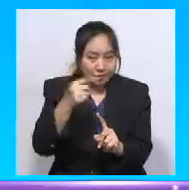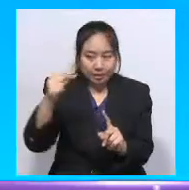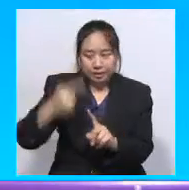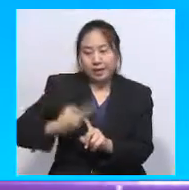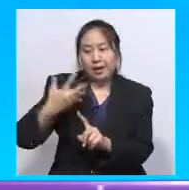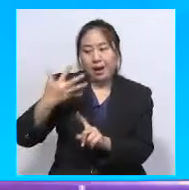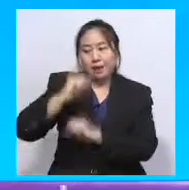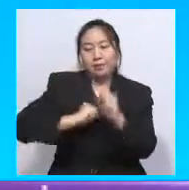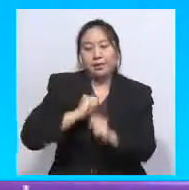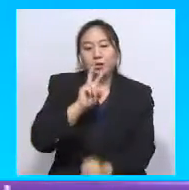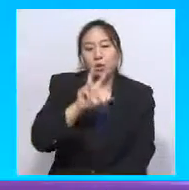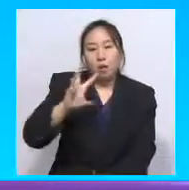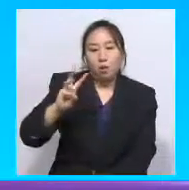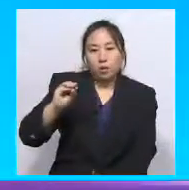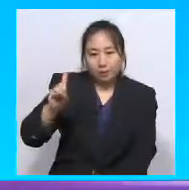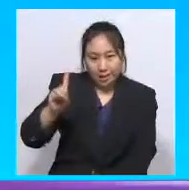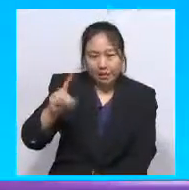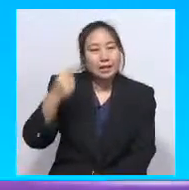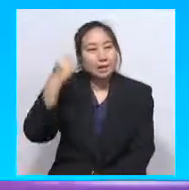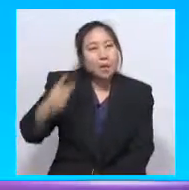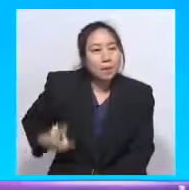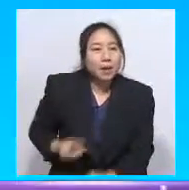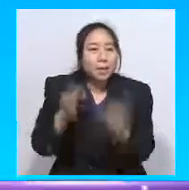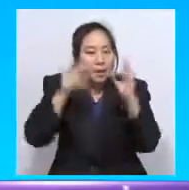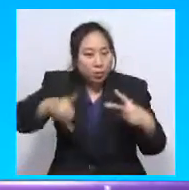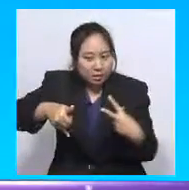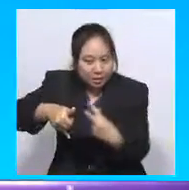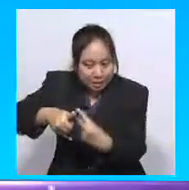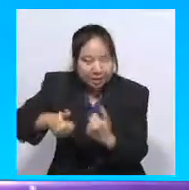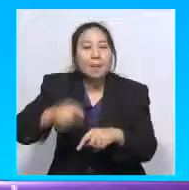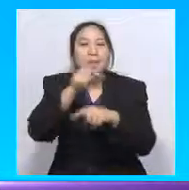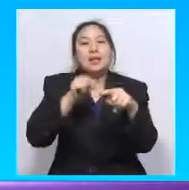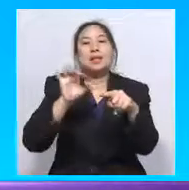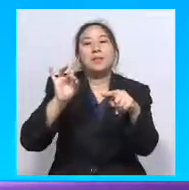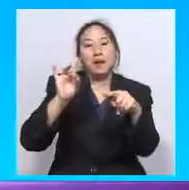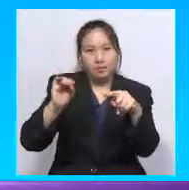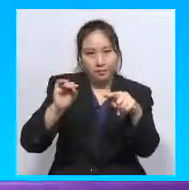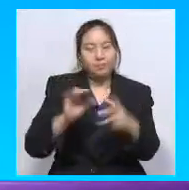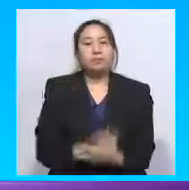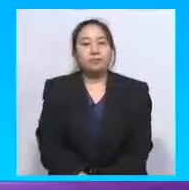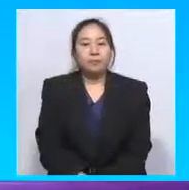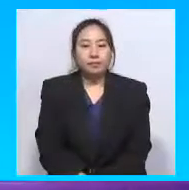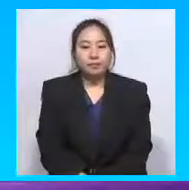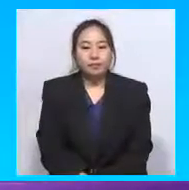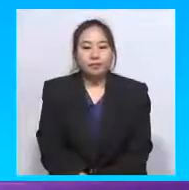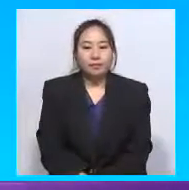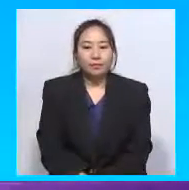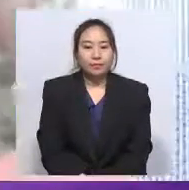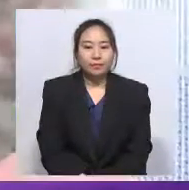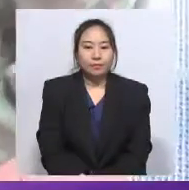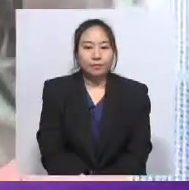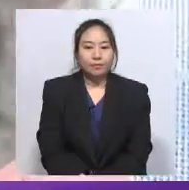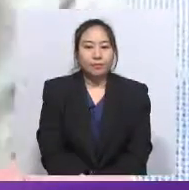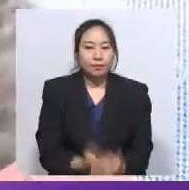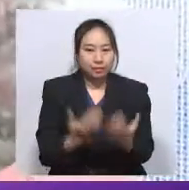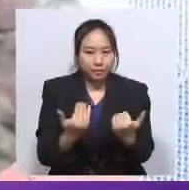ษภาคม2561ก็จะฉีดวัคซีนได้ถึง80%ของสุนัขและแมวทั่วประเทศค่ะ